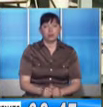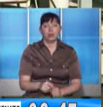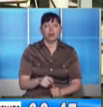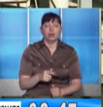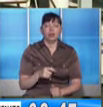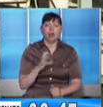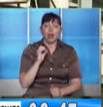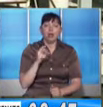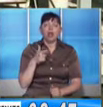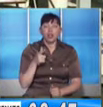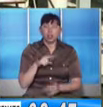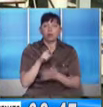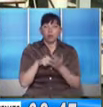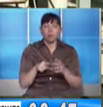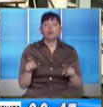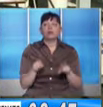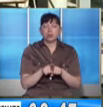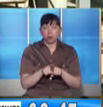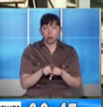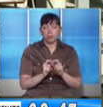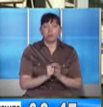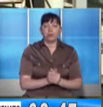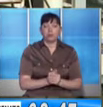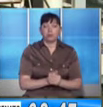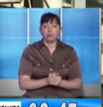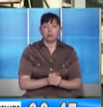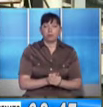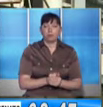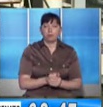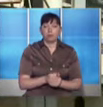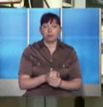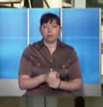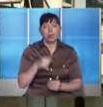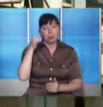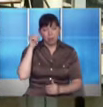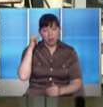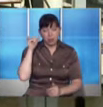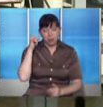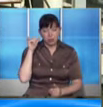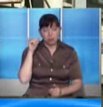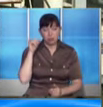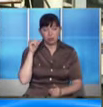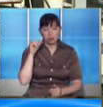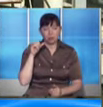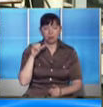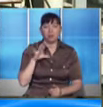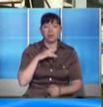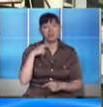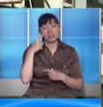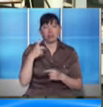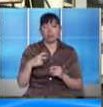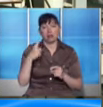Pentru doamna Elena Grițco, întrebarea sună în felul următor. Bălțul era poreclit